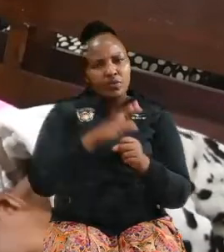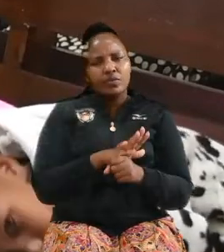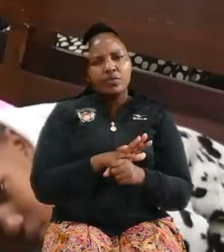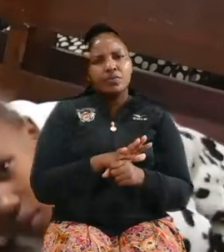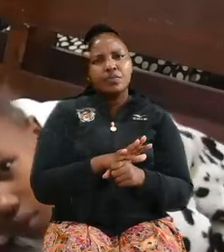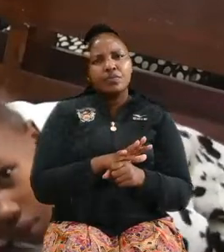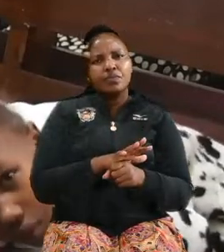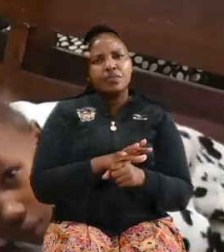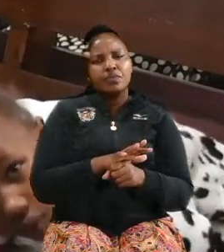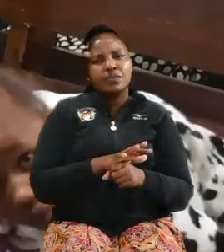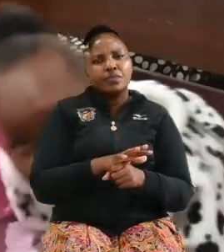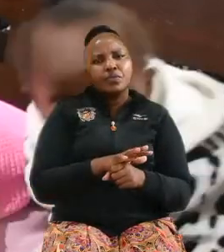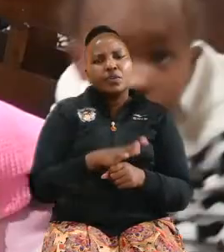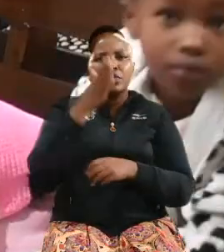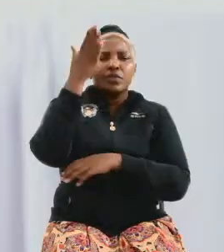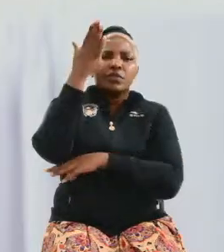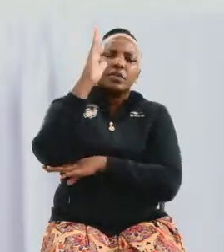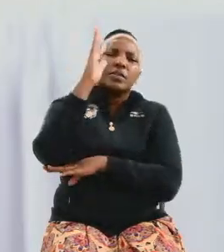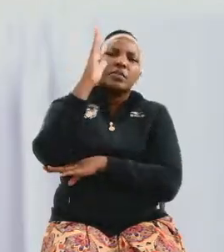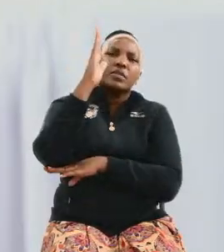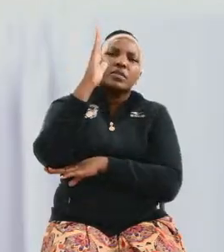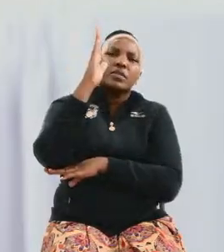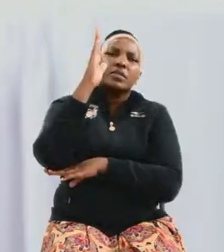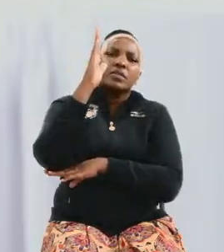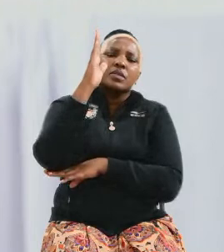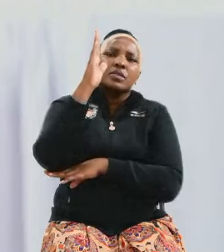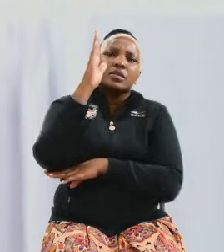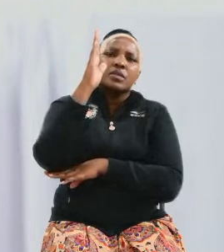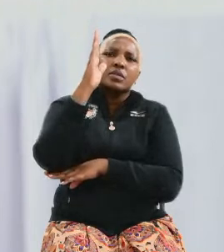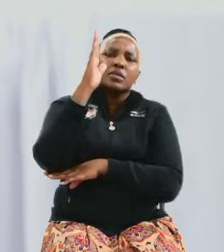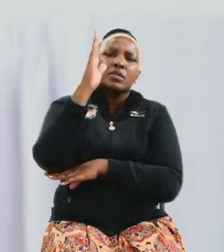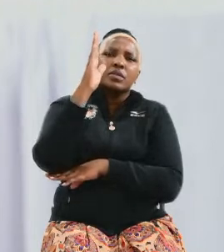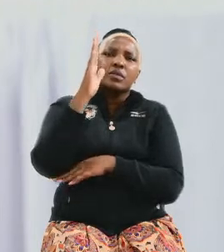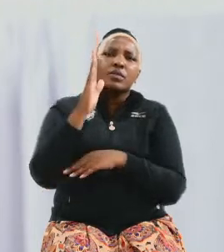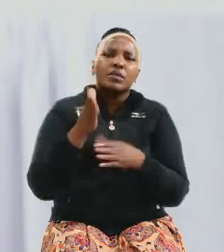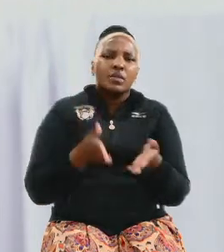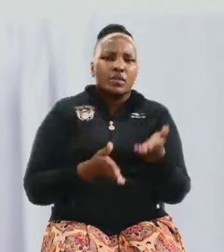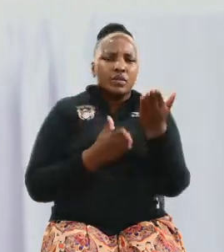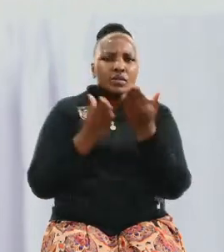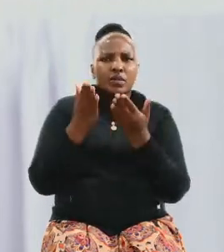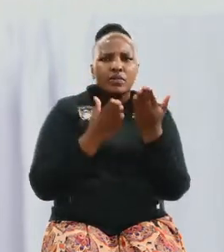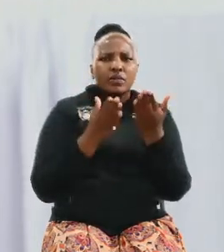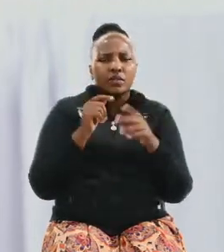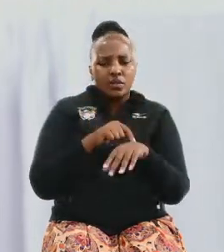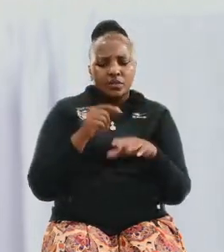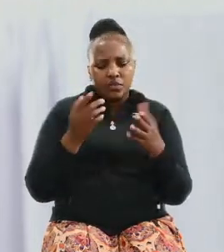mwaminifu. Mfalme wa ajabu, hata hii service ya